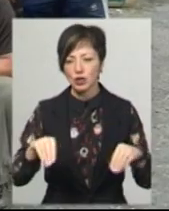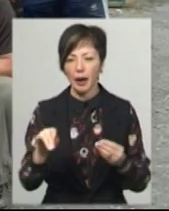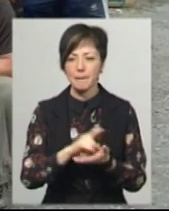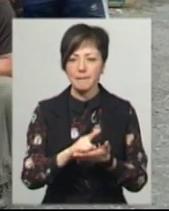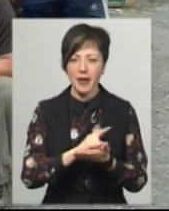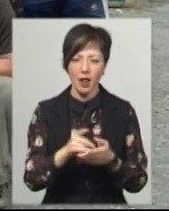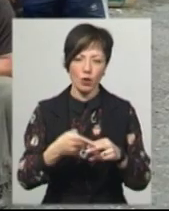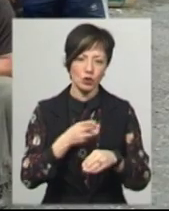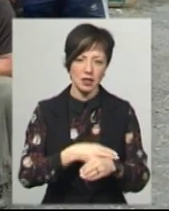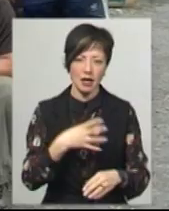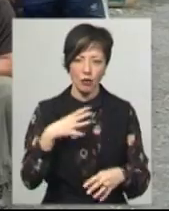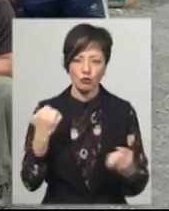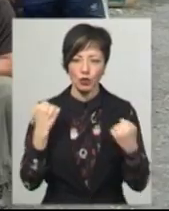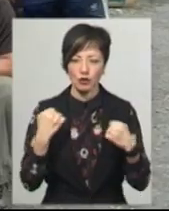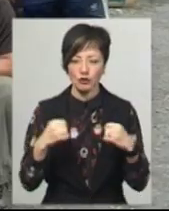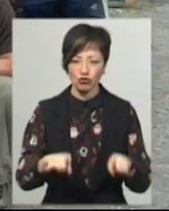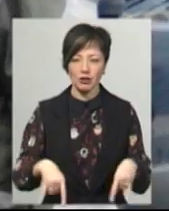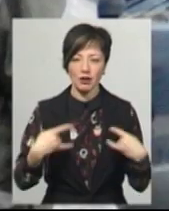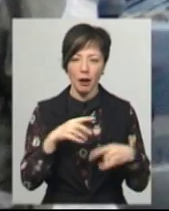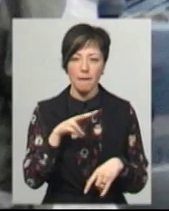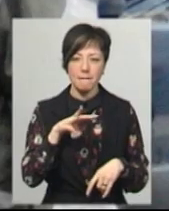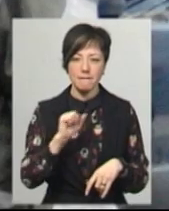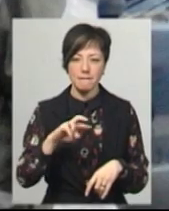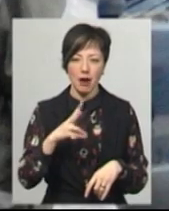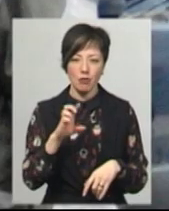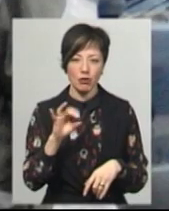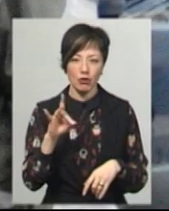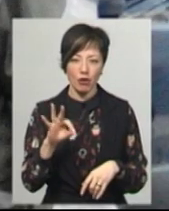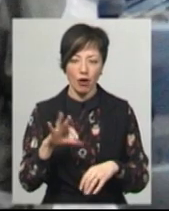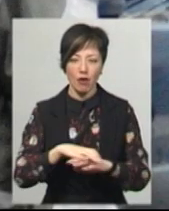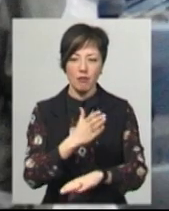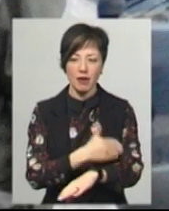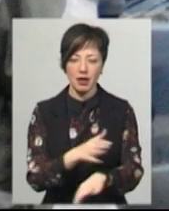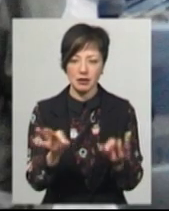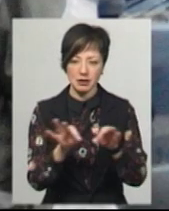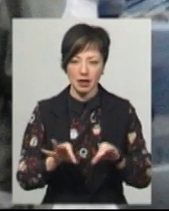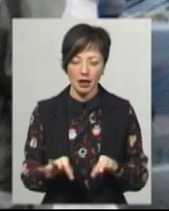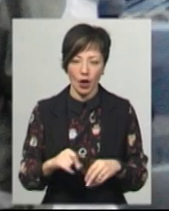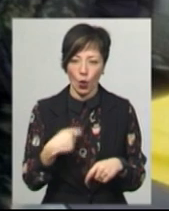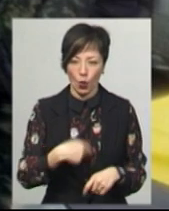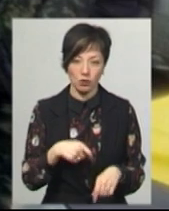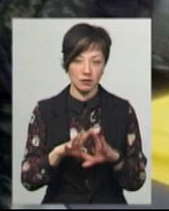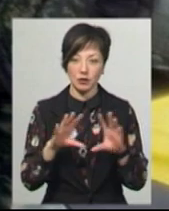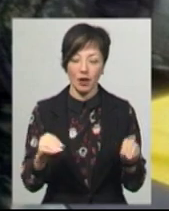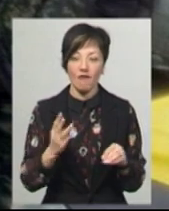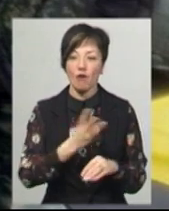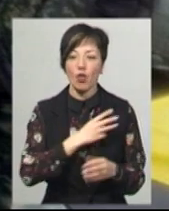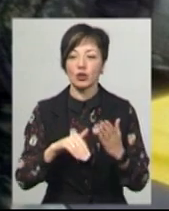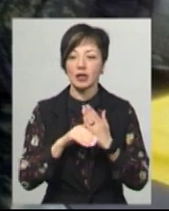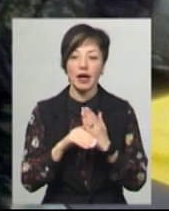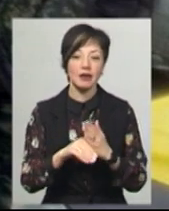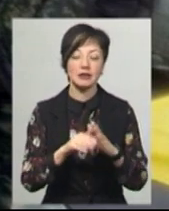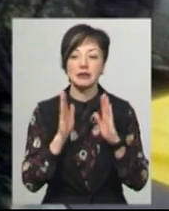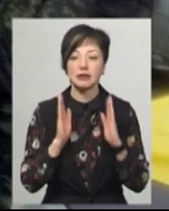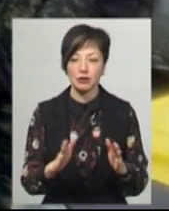був в спортивних штанах Marlboro на початку, в бірцях і в DPM-куртці. Тільки волонтерів, більше нам не допомагав